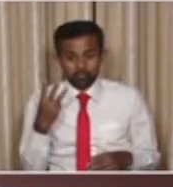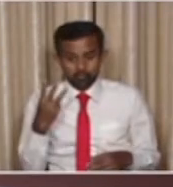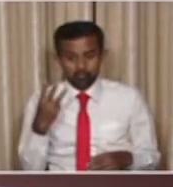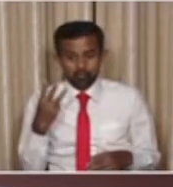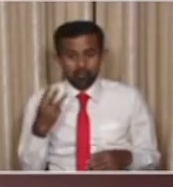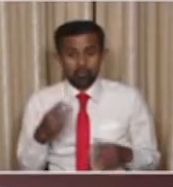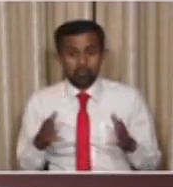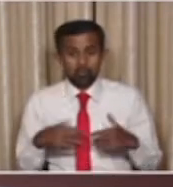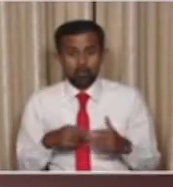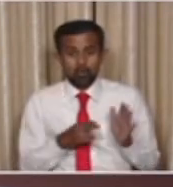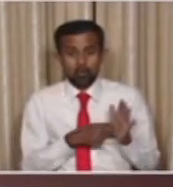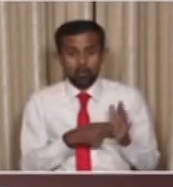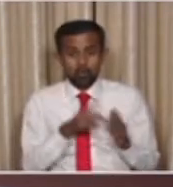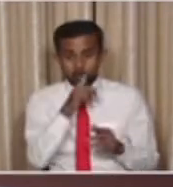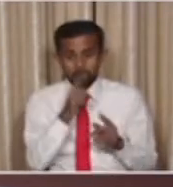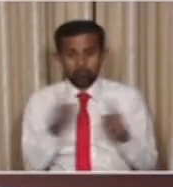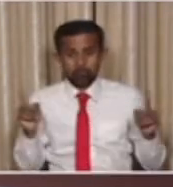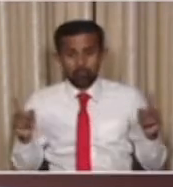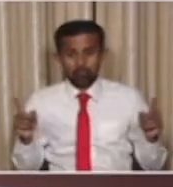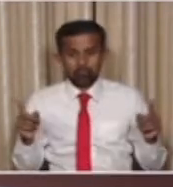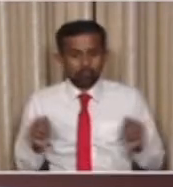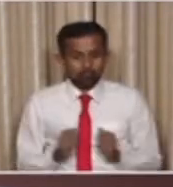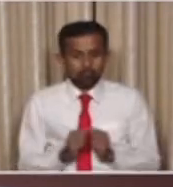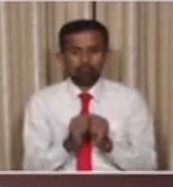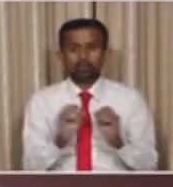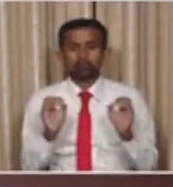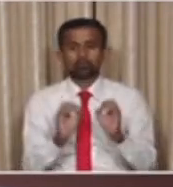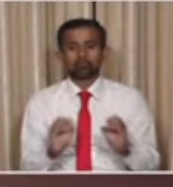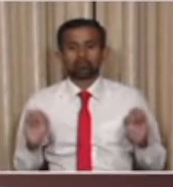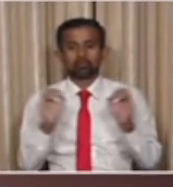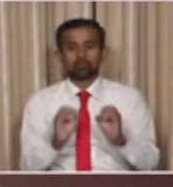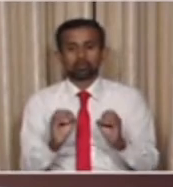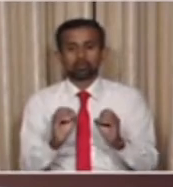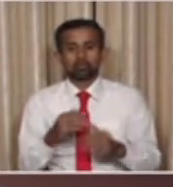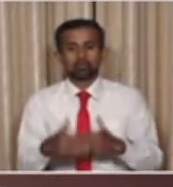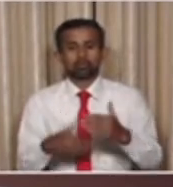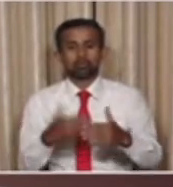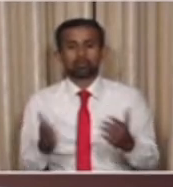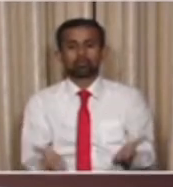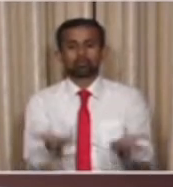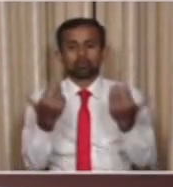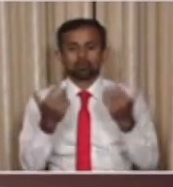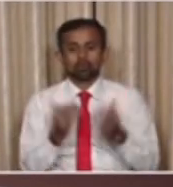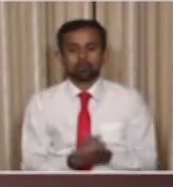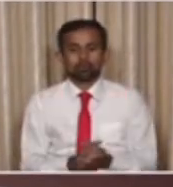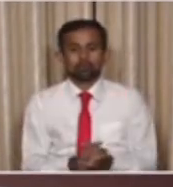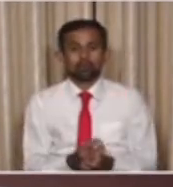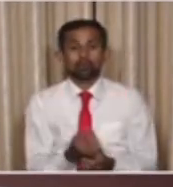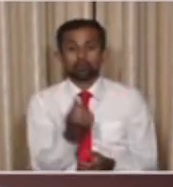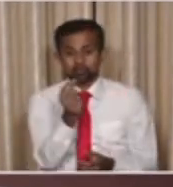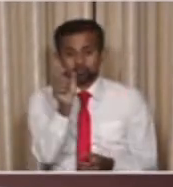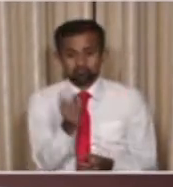යොදාගත්ත නොවැම්බර් මාසය ඇතුළත දැන් මේ කිසිවක් සිද්ධ වෙන්නේ නැතුව මේක ගලාගෙන යනවා. ඒ නිසා ඔබතුමාගේ නියෝගයක්